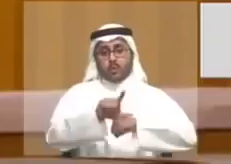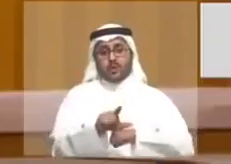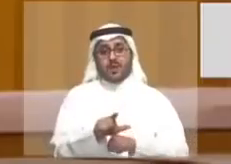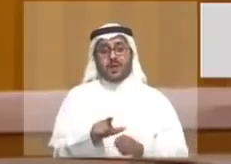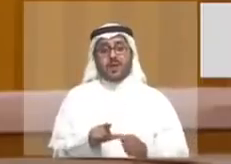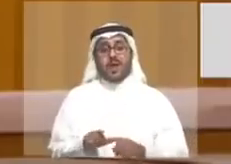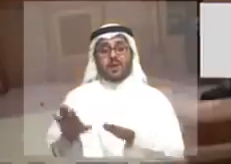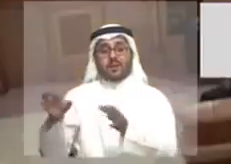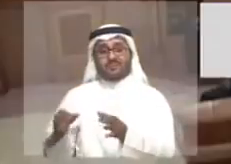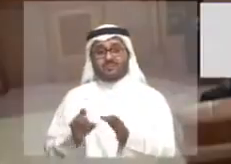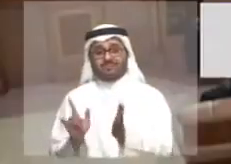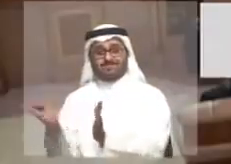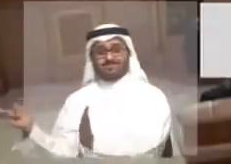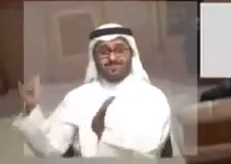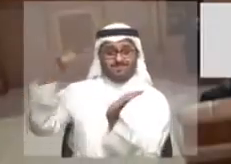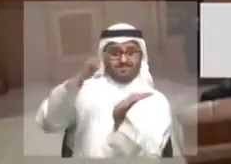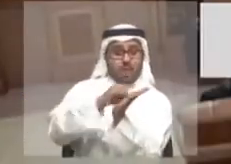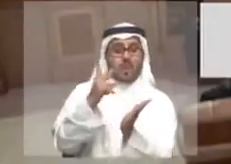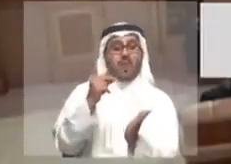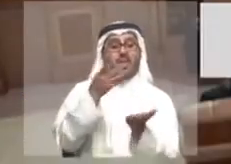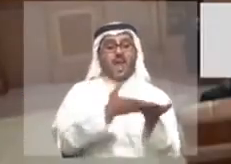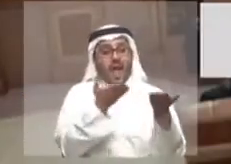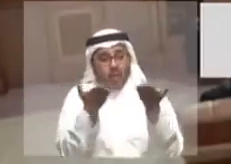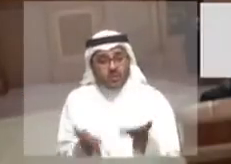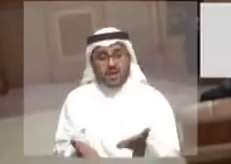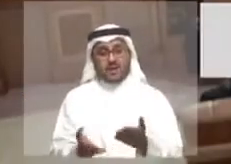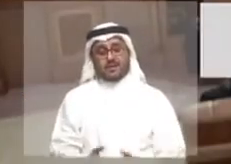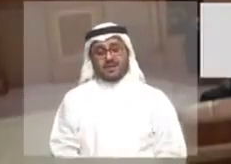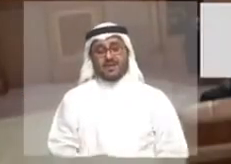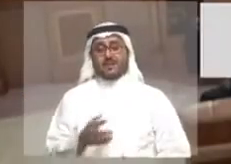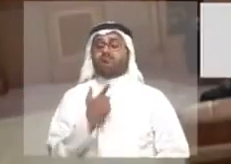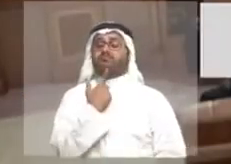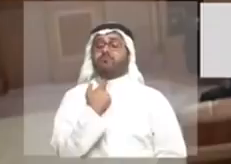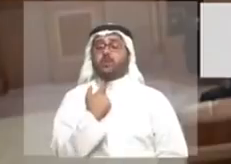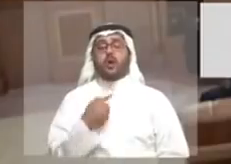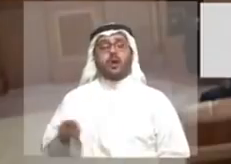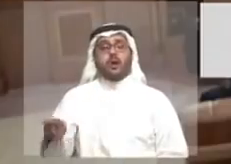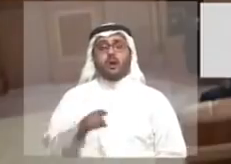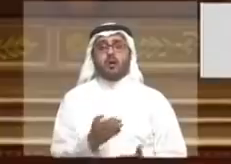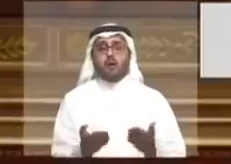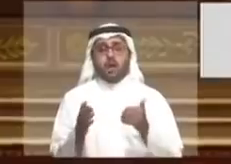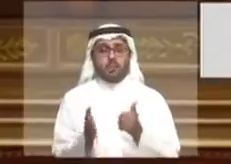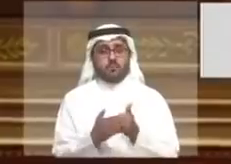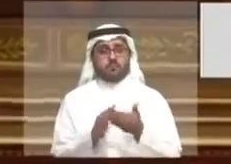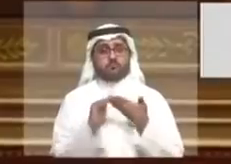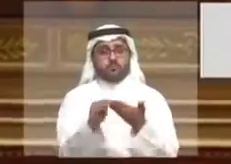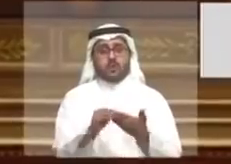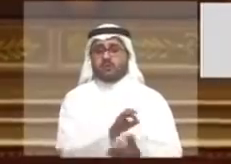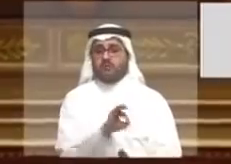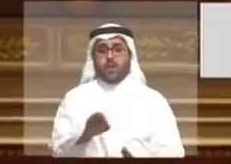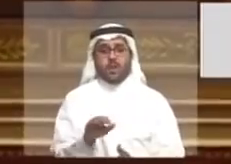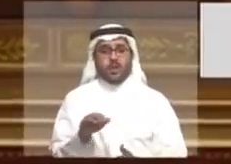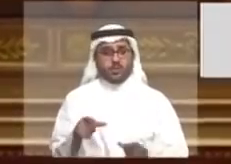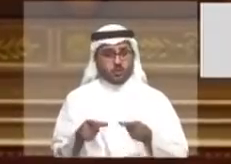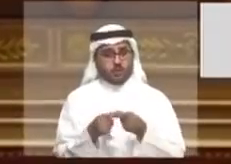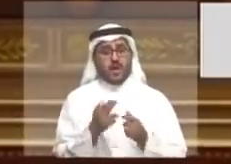بلدكم الثاني المملكة العربية السعودية، متمنيا لقمتنا التوفيق والنجاح،